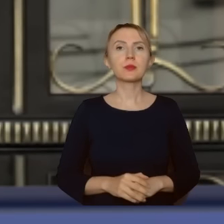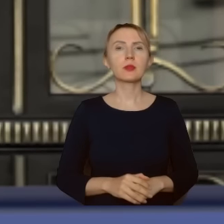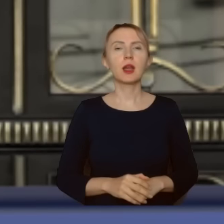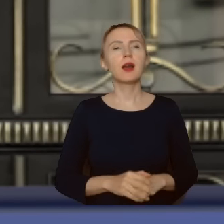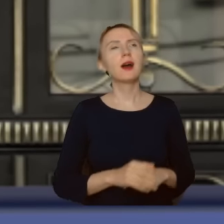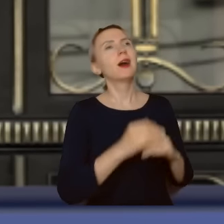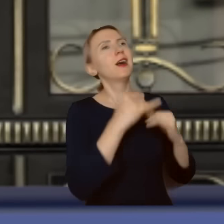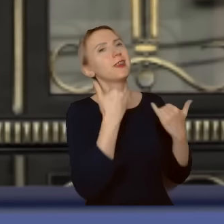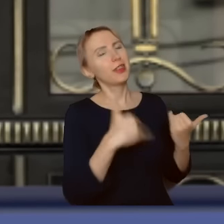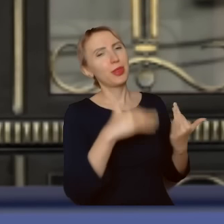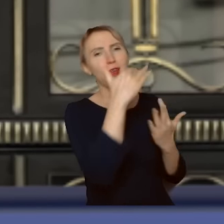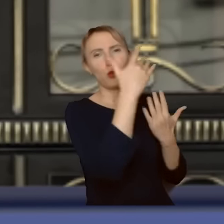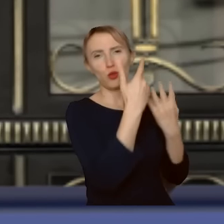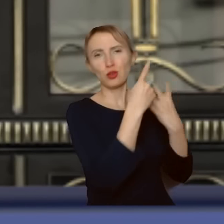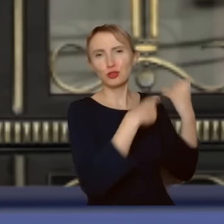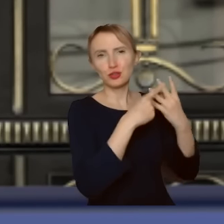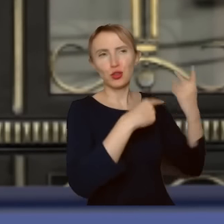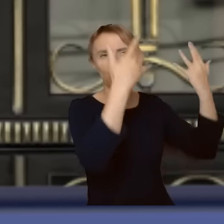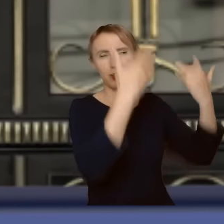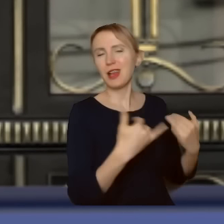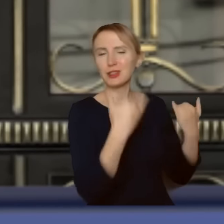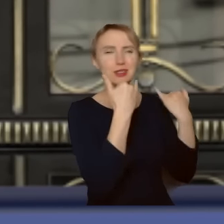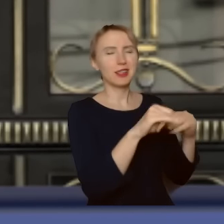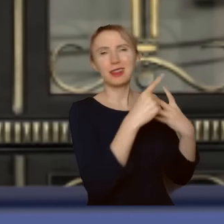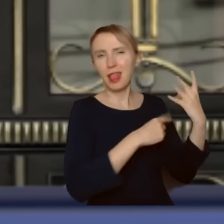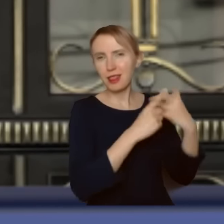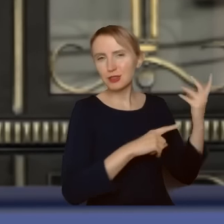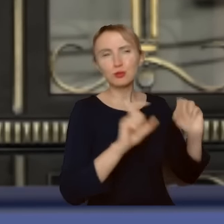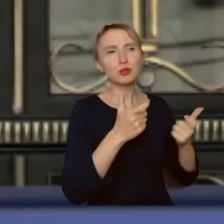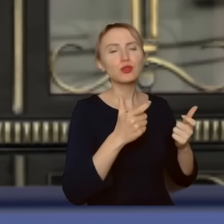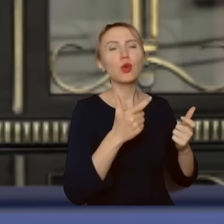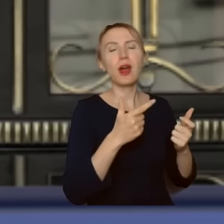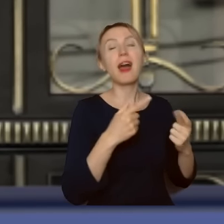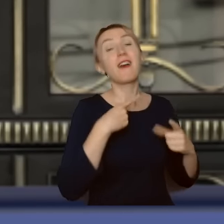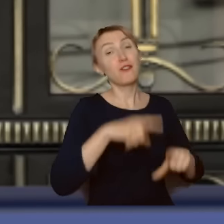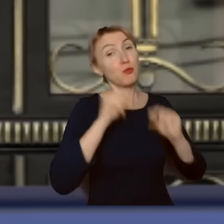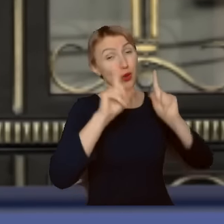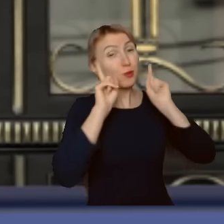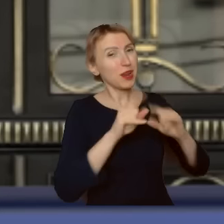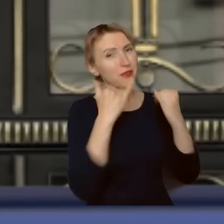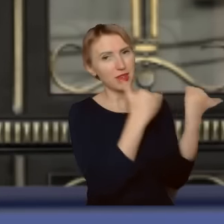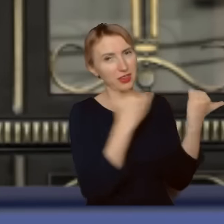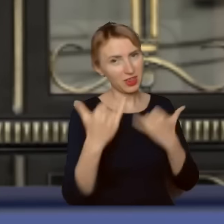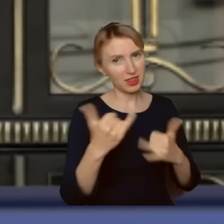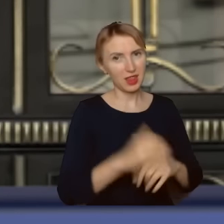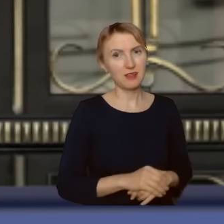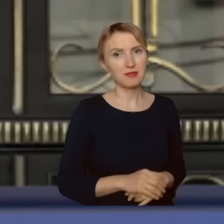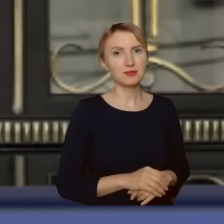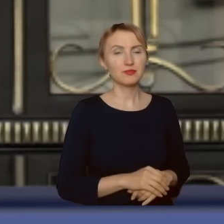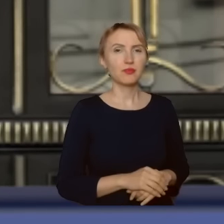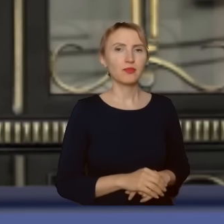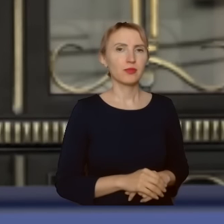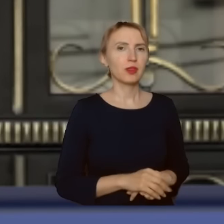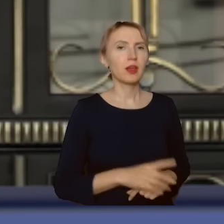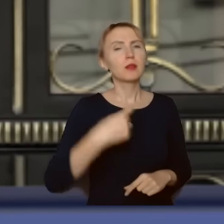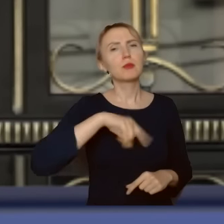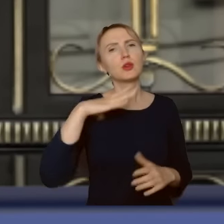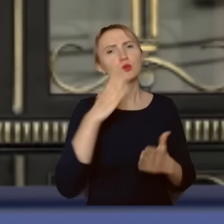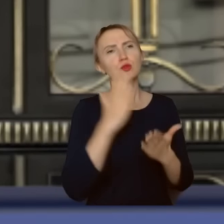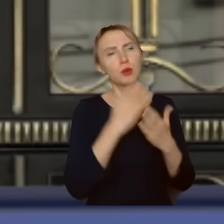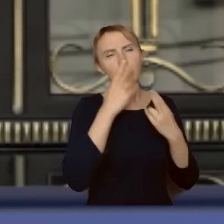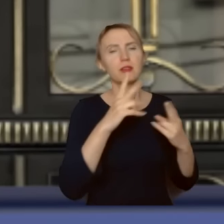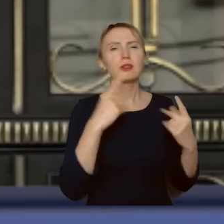innego wybory, co innego to, co dzieje się przy urnie wyborczej. Ja tutaj w tej chwili, zresztą rozpoczęliśmy taką akcję,